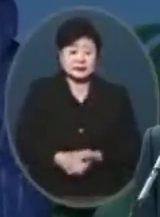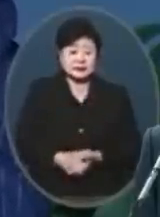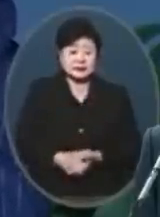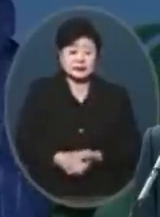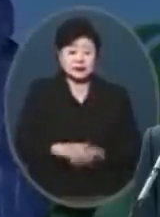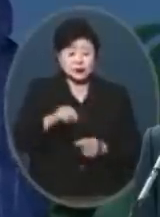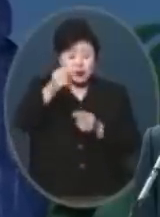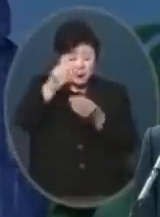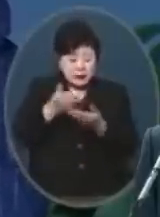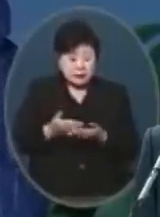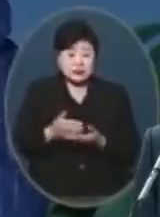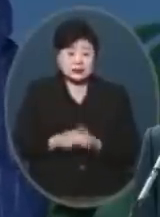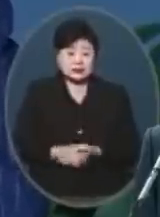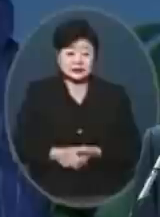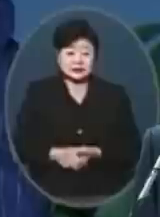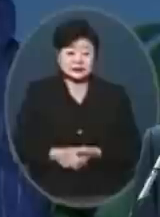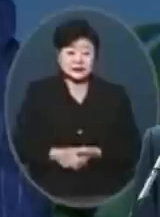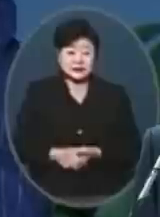구원을 받는 것은